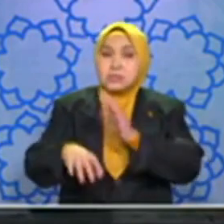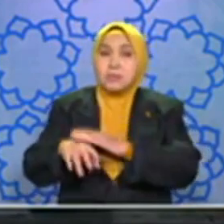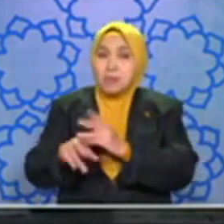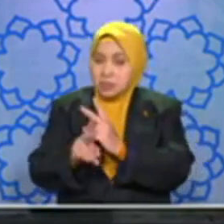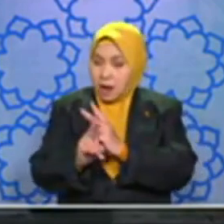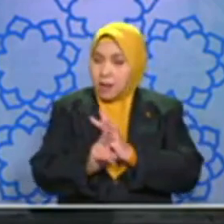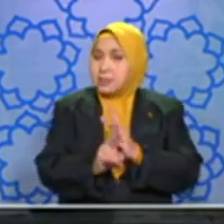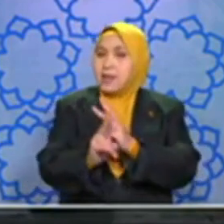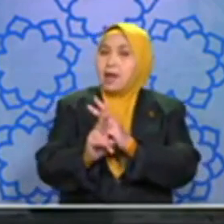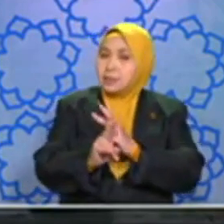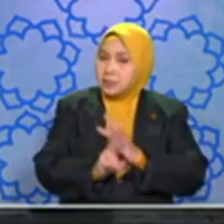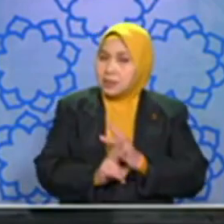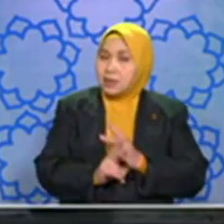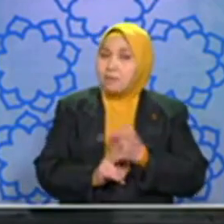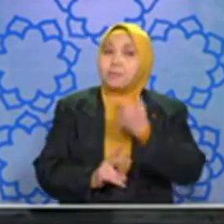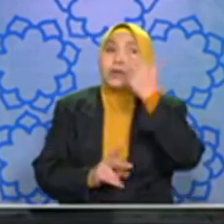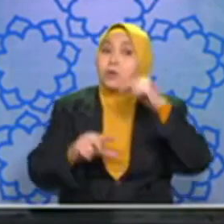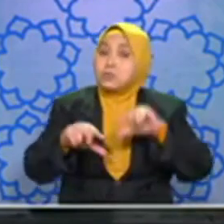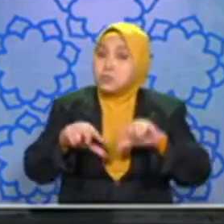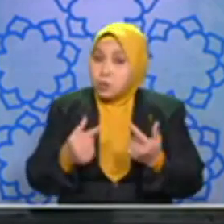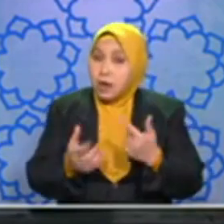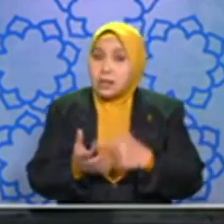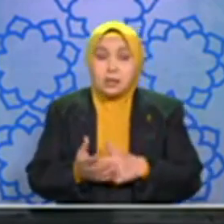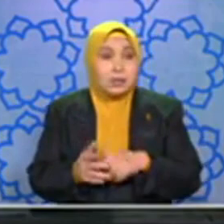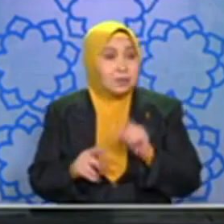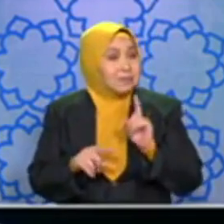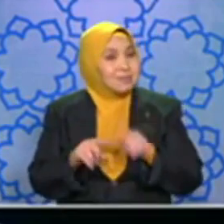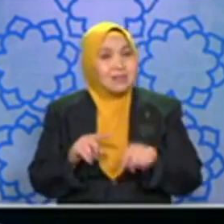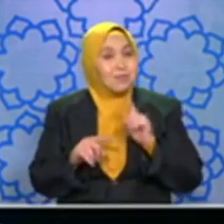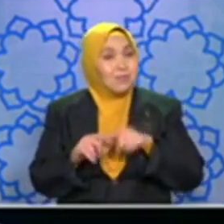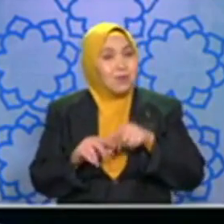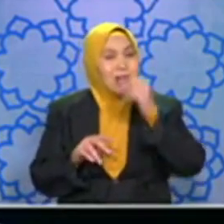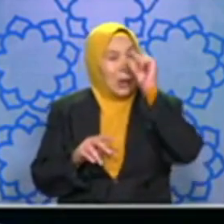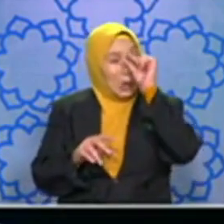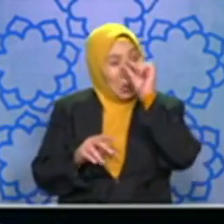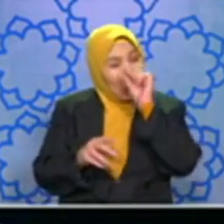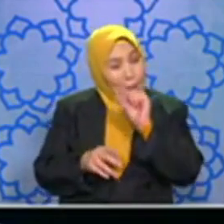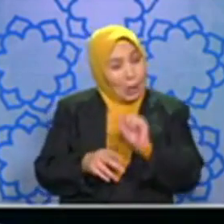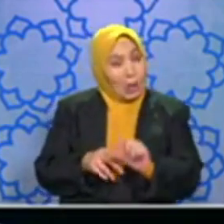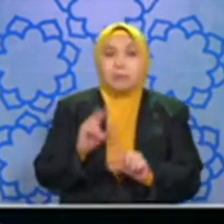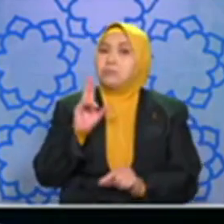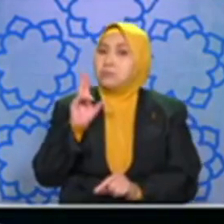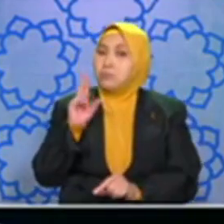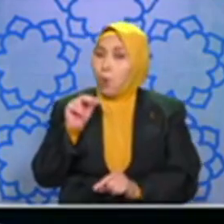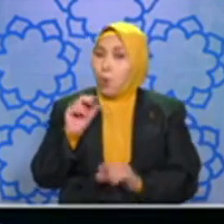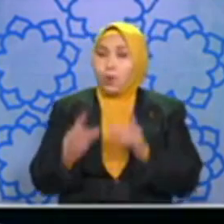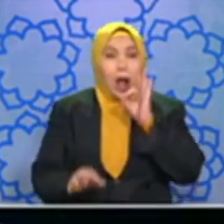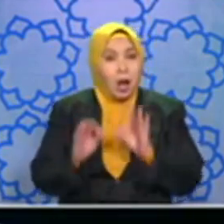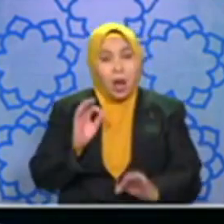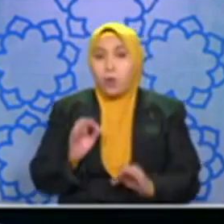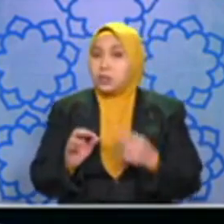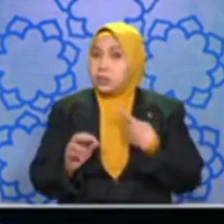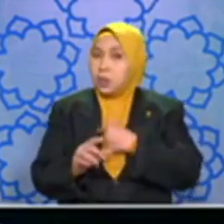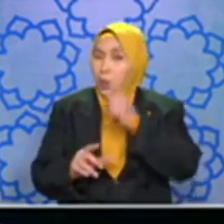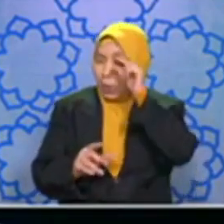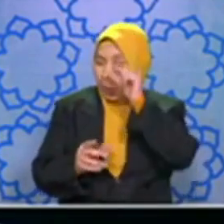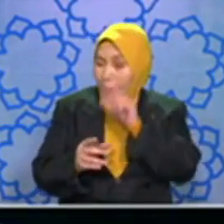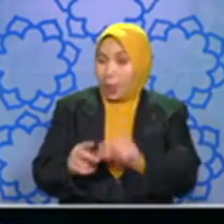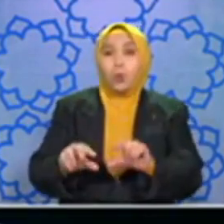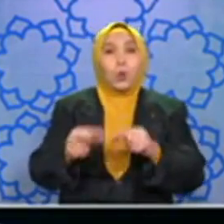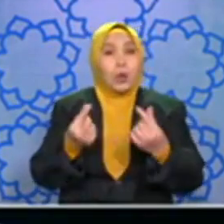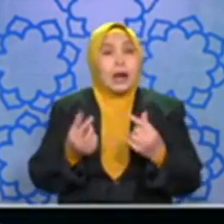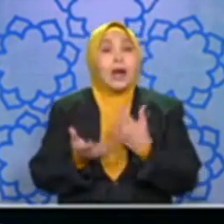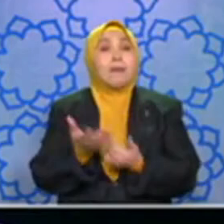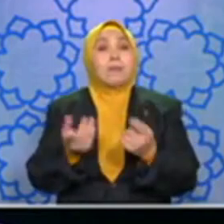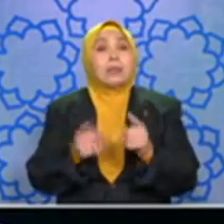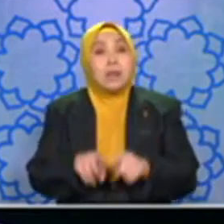berjaga-jaga. Pasal apa? Pasal Quran ini tidak boleh direndahkan. Jika dia direndahkan, maka apakah yang